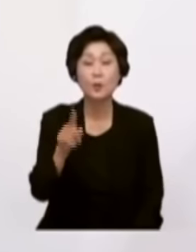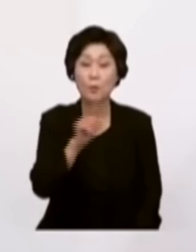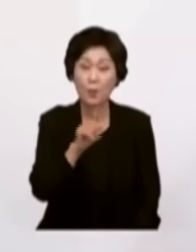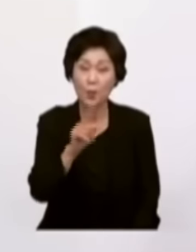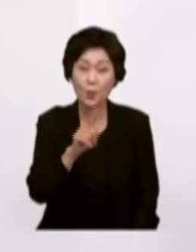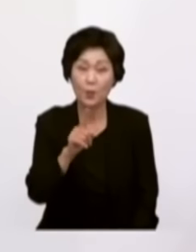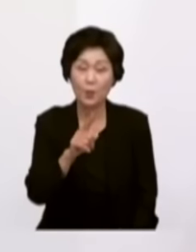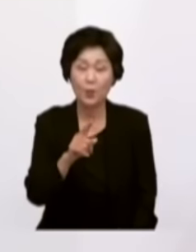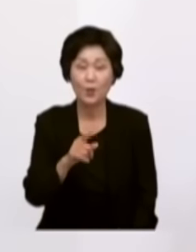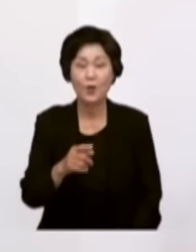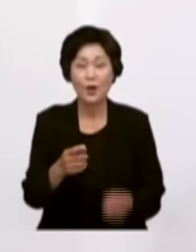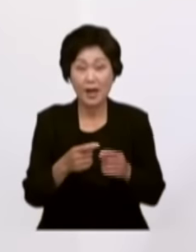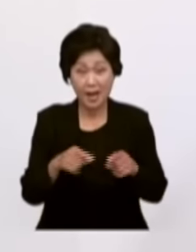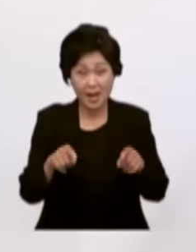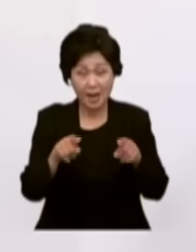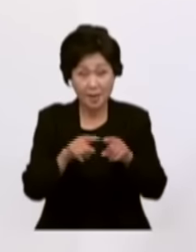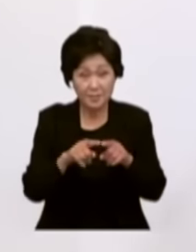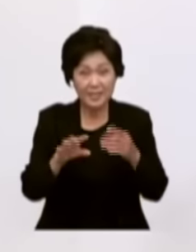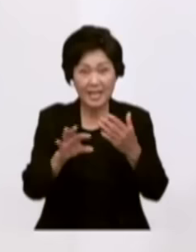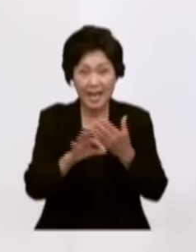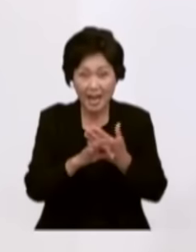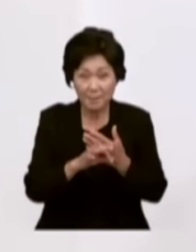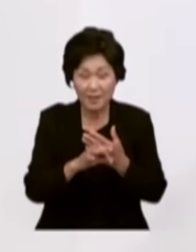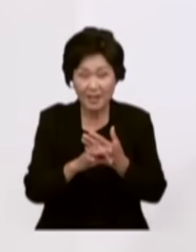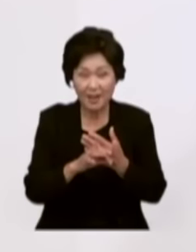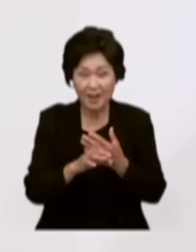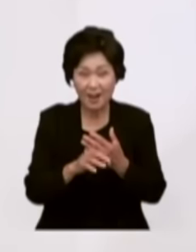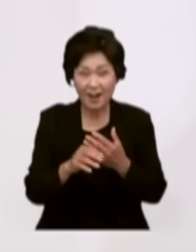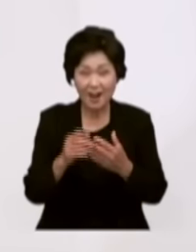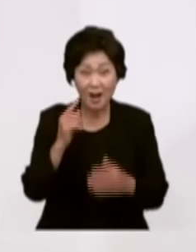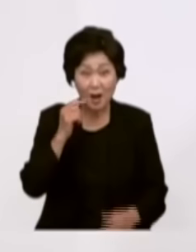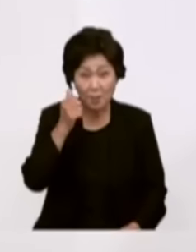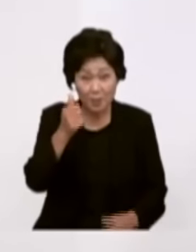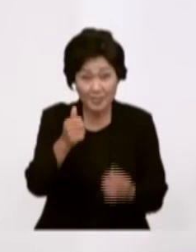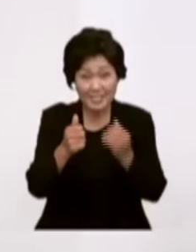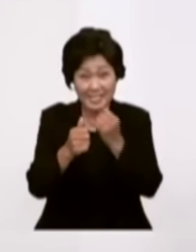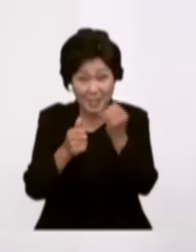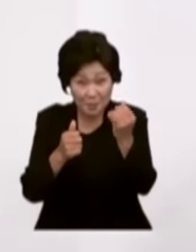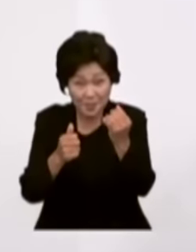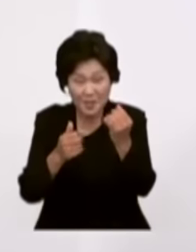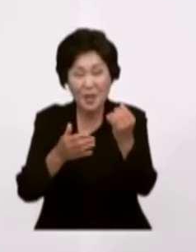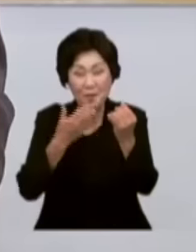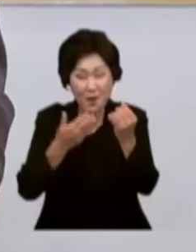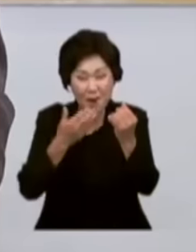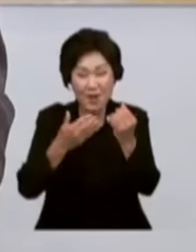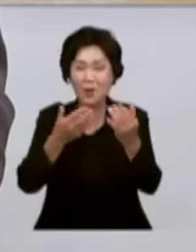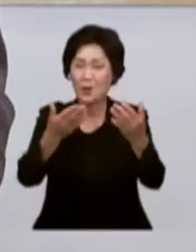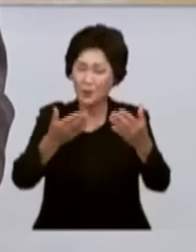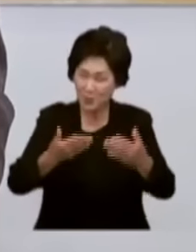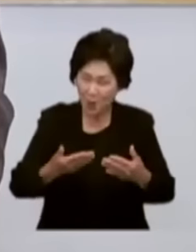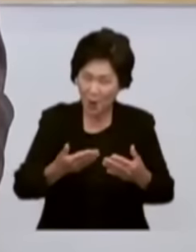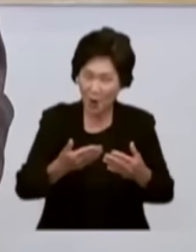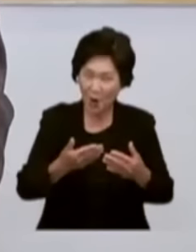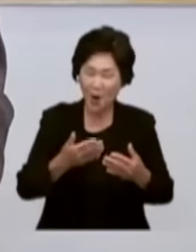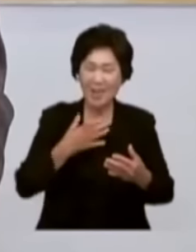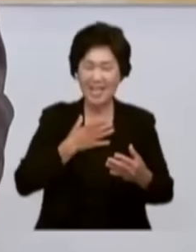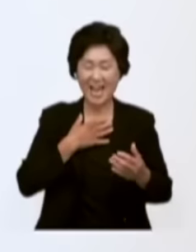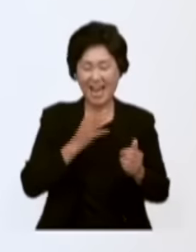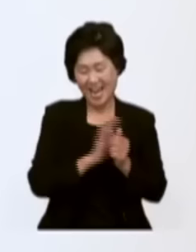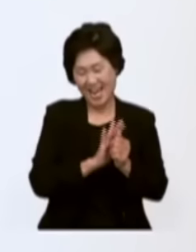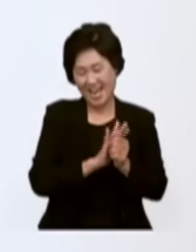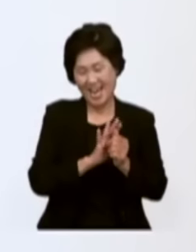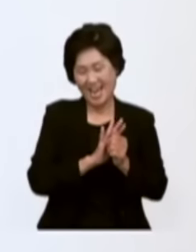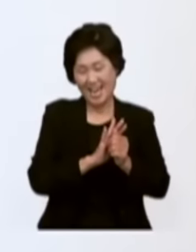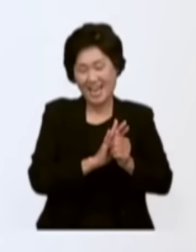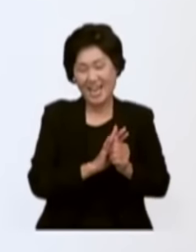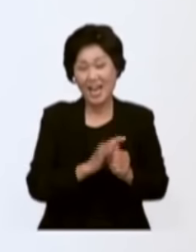하면은 교회 가면 사모님이 먹을 것도 많이 주시고 네. 대우받고 네, 사랑으로 또 감싸주시고 주성민 목사님도 잘